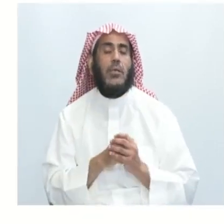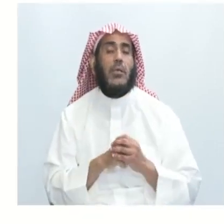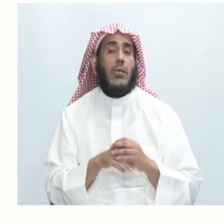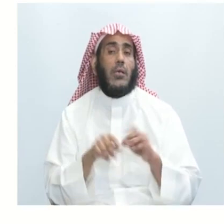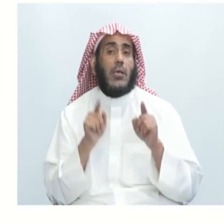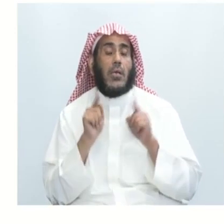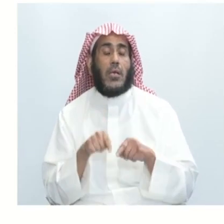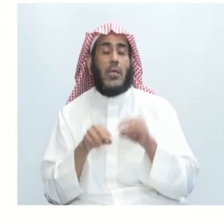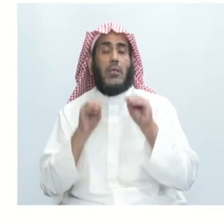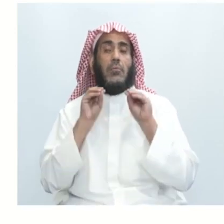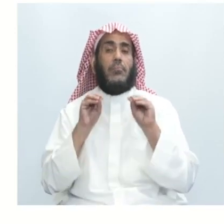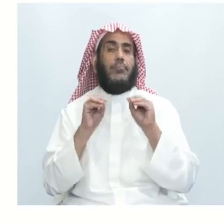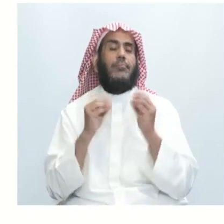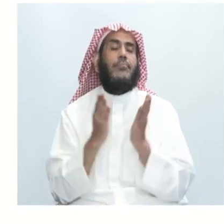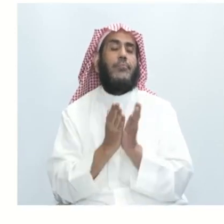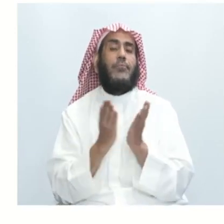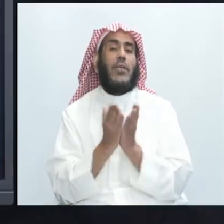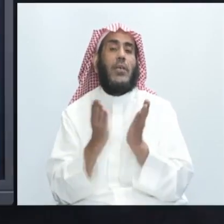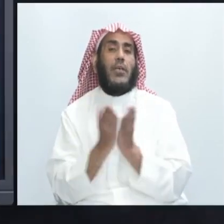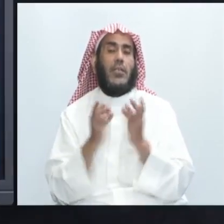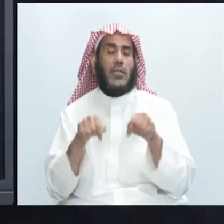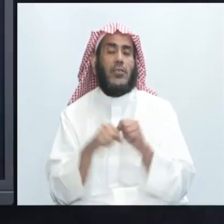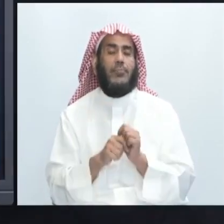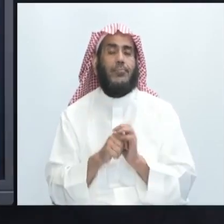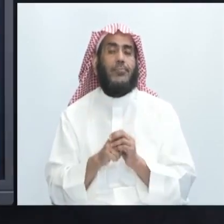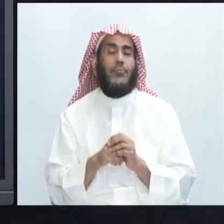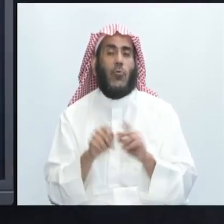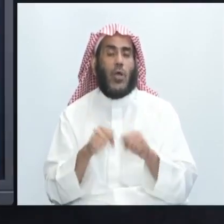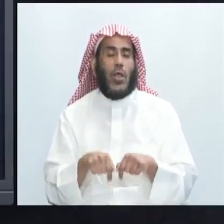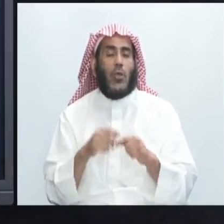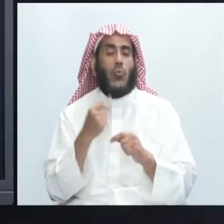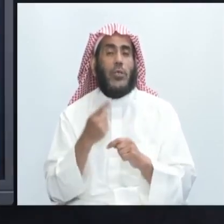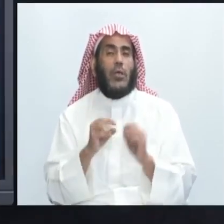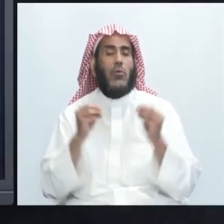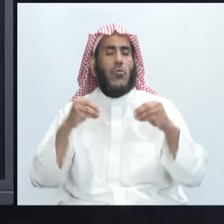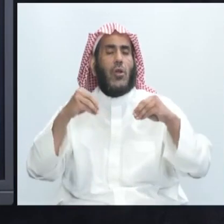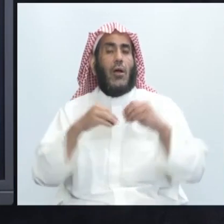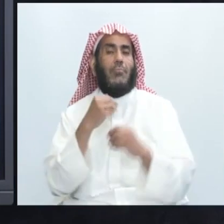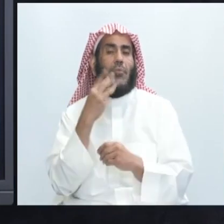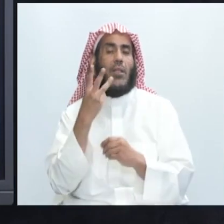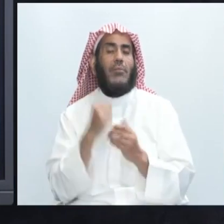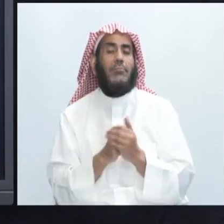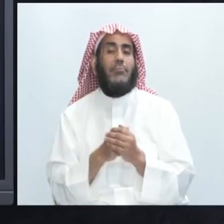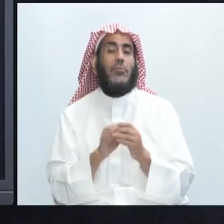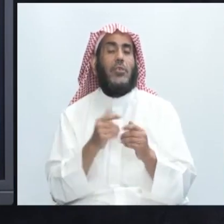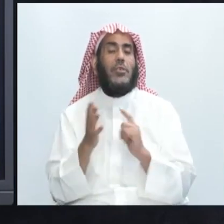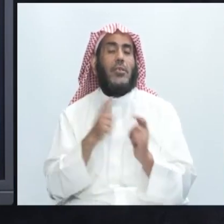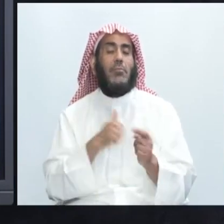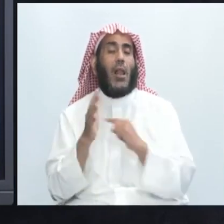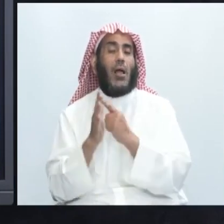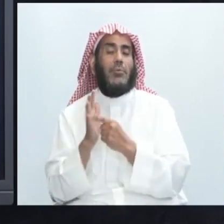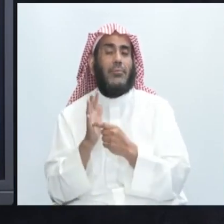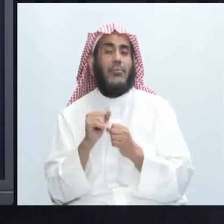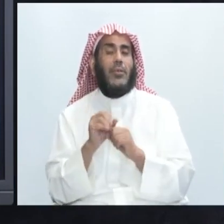هذا ما اردنا ان نرده في هذا الدرس وفي هذه الوحده في اثراء الثالثه حديث عن الاستماع الخمسه تحدثنا